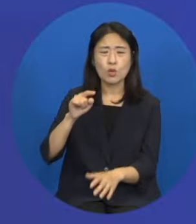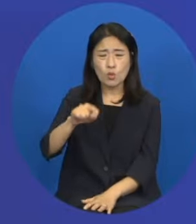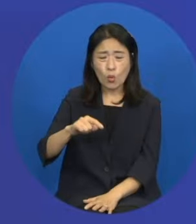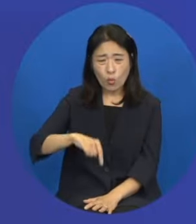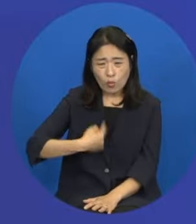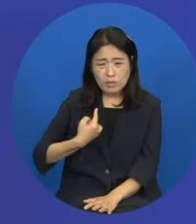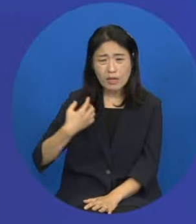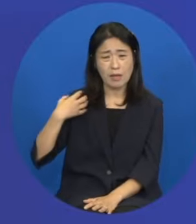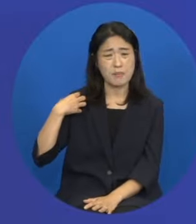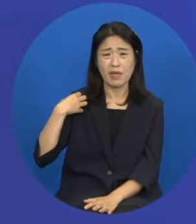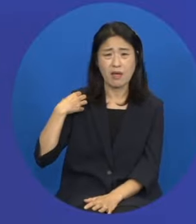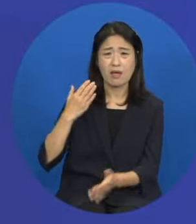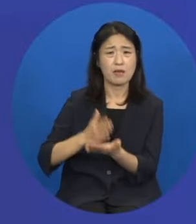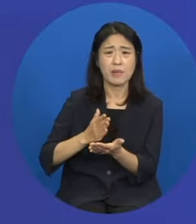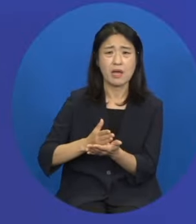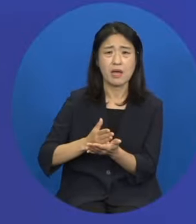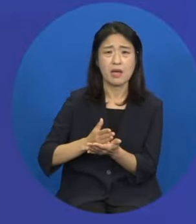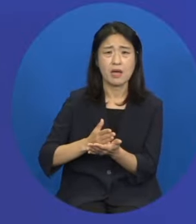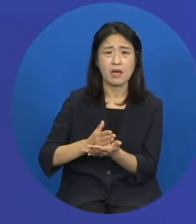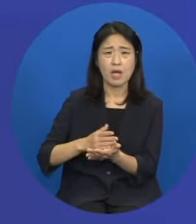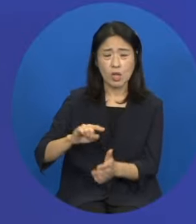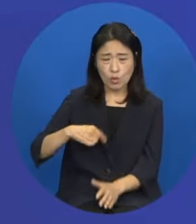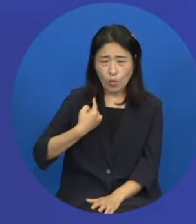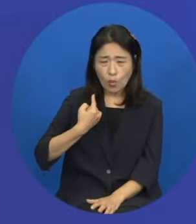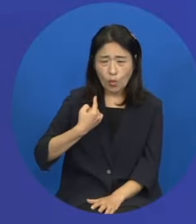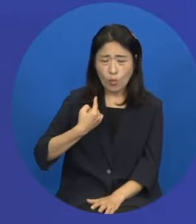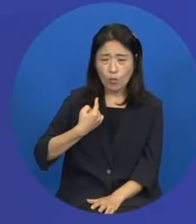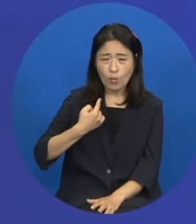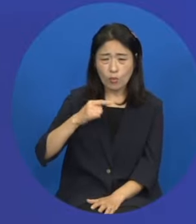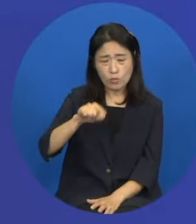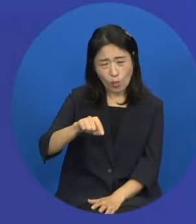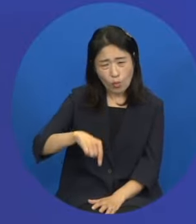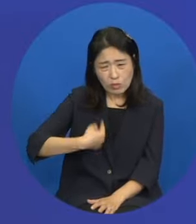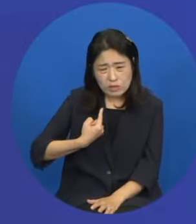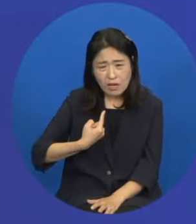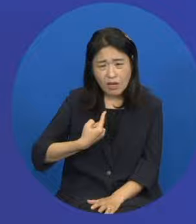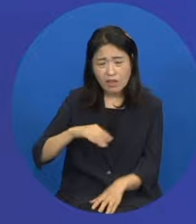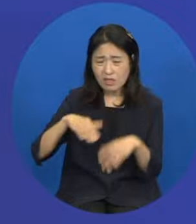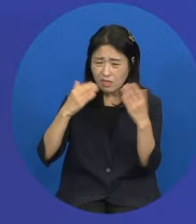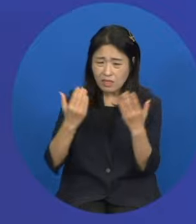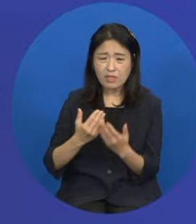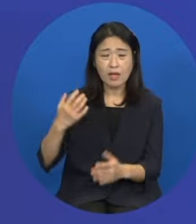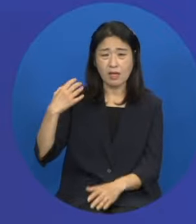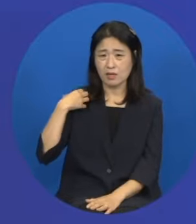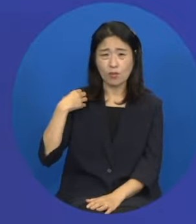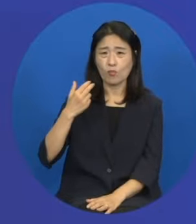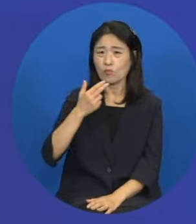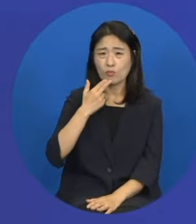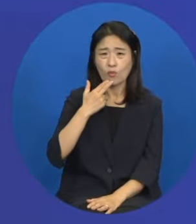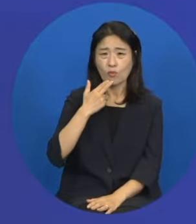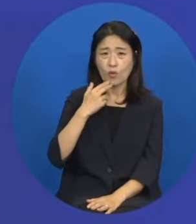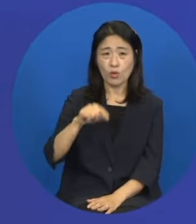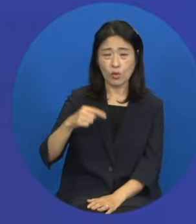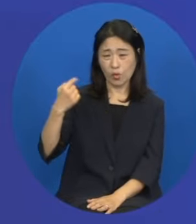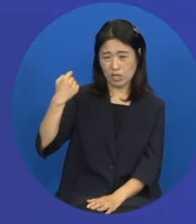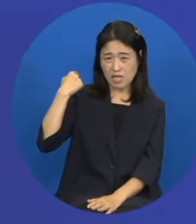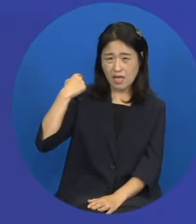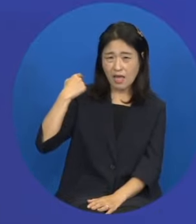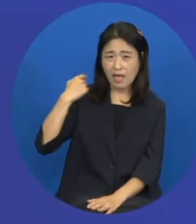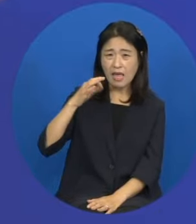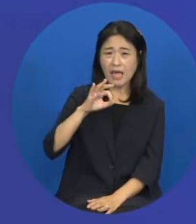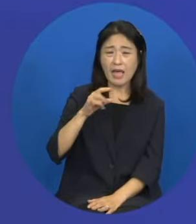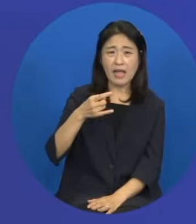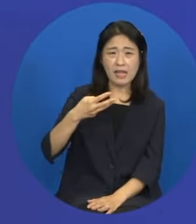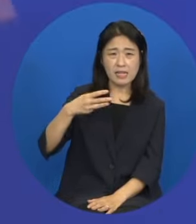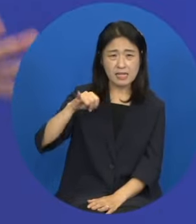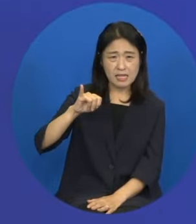마. 너가 다 할 수도 없고, 너 뒤에 엘리야가 준비되어 있고 예후라는 왕도 준비되어